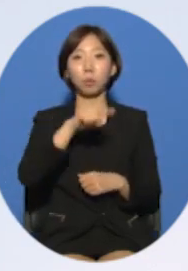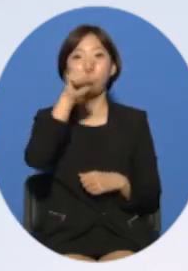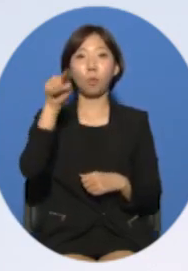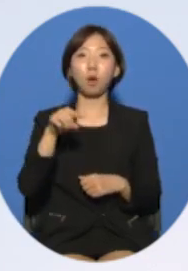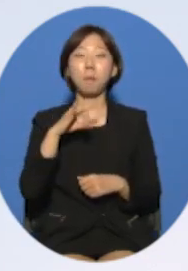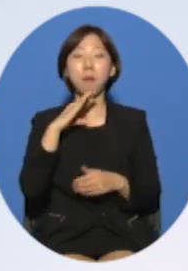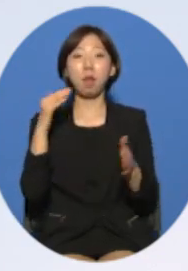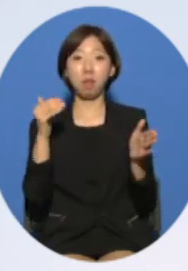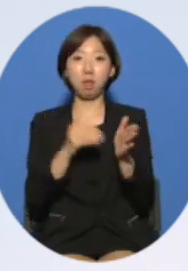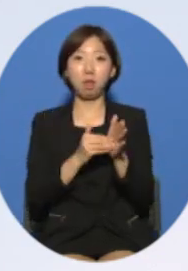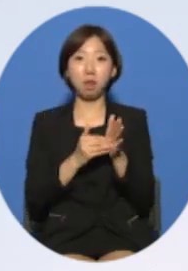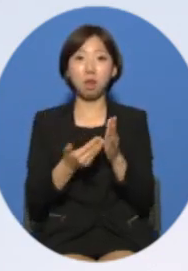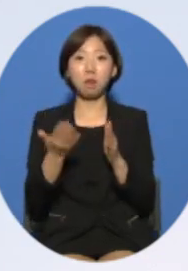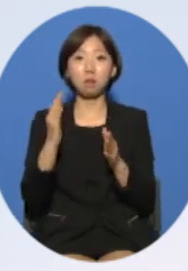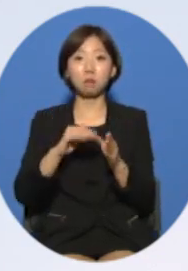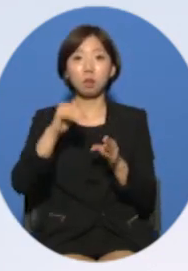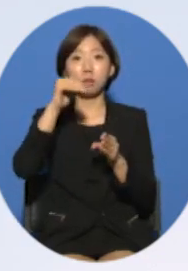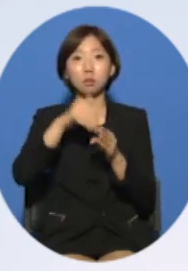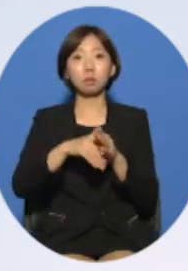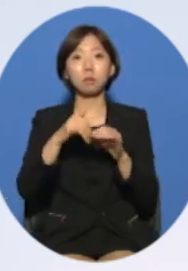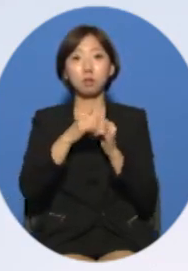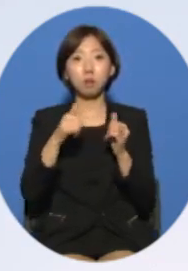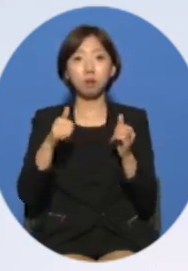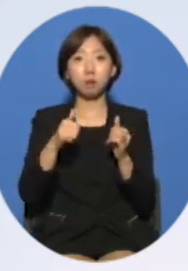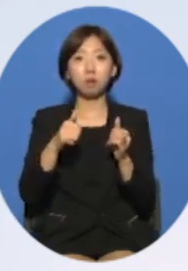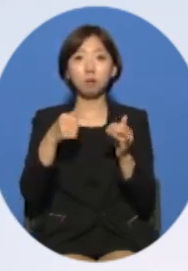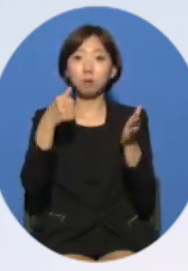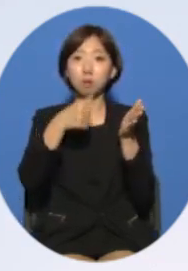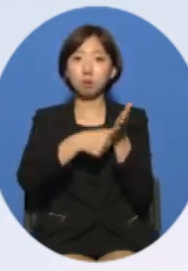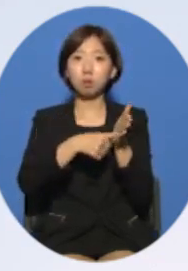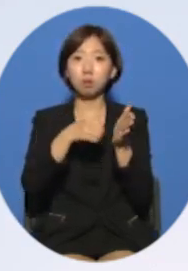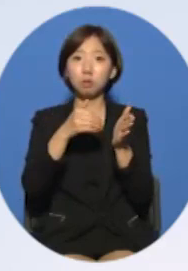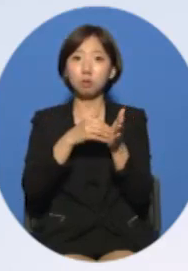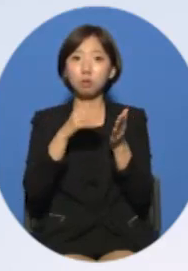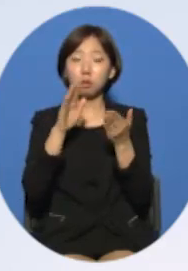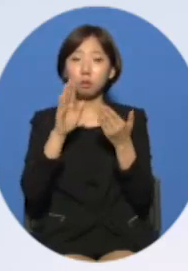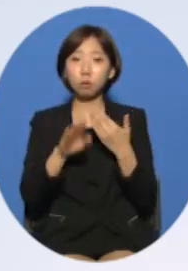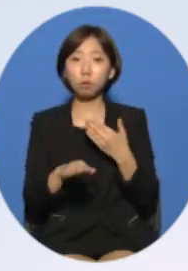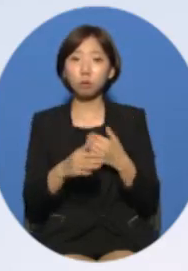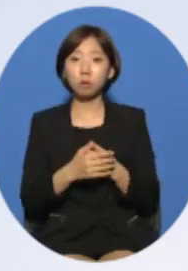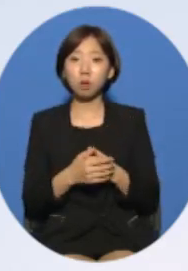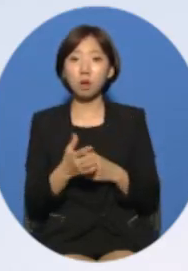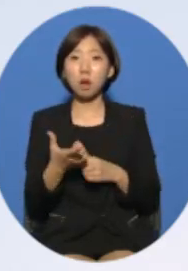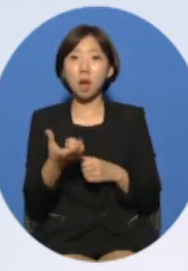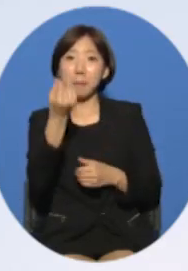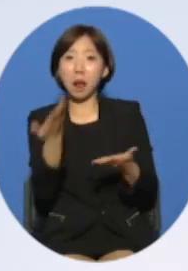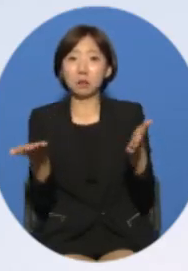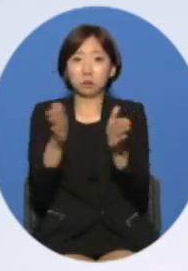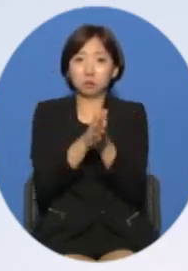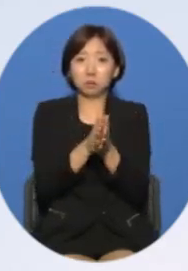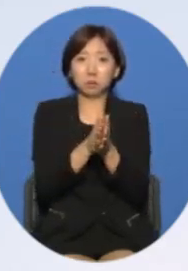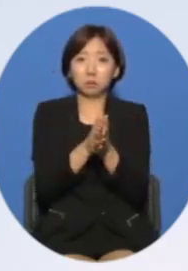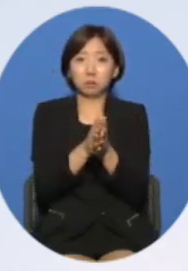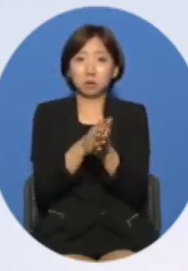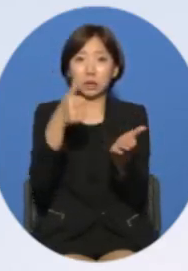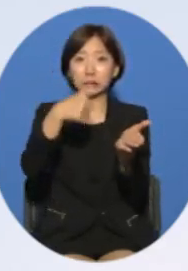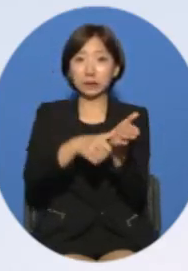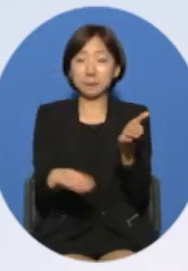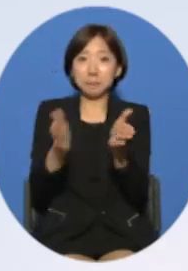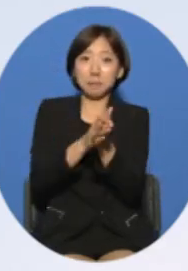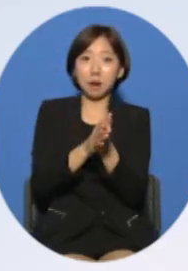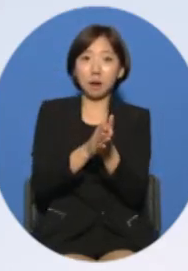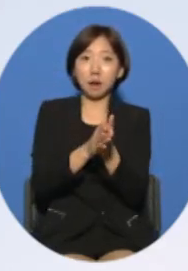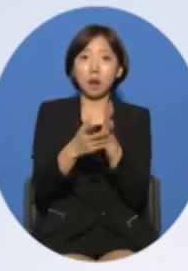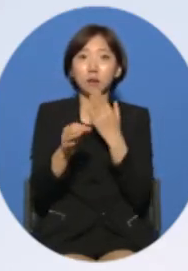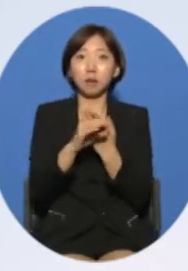했습니다. 그런데 선거인들은 기표를 하고 뭐가 누가 보지도 않는데 그걸 빨리 접어요. 너무 빨리 접다 보니까